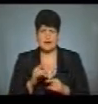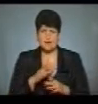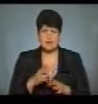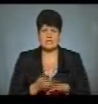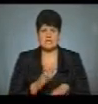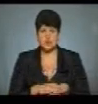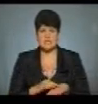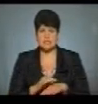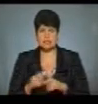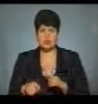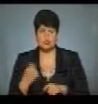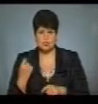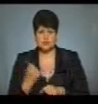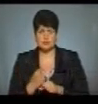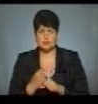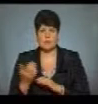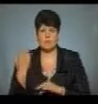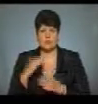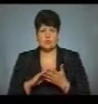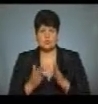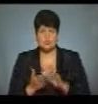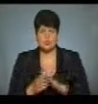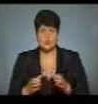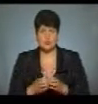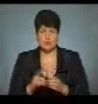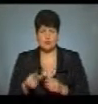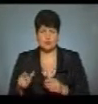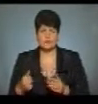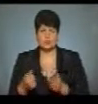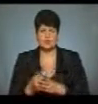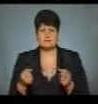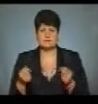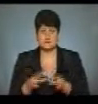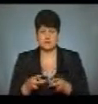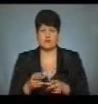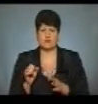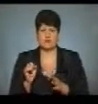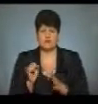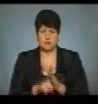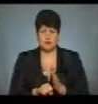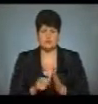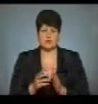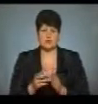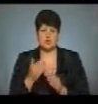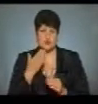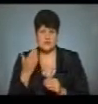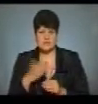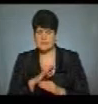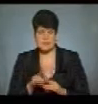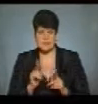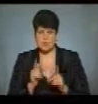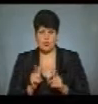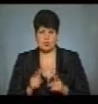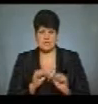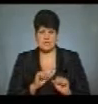тяжкого тілесного ушкодження, вчиненого за попередньою змовою групою осіб, до умисного вбивства. Саме з останньою версією не погоджується захисник